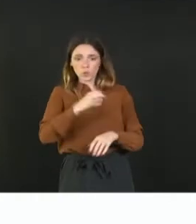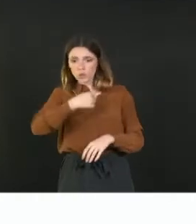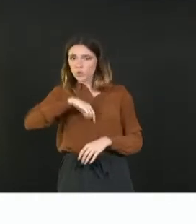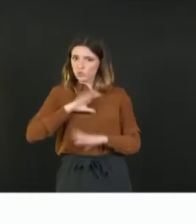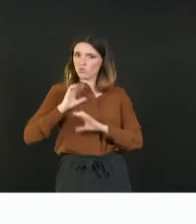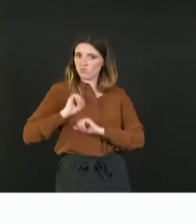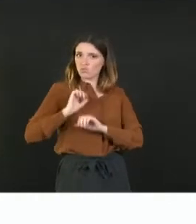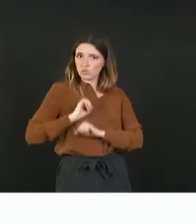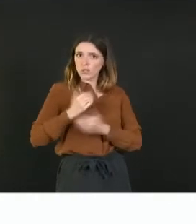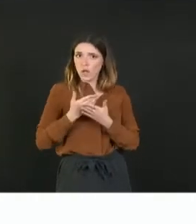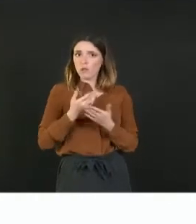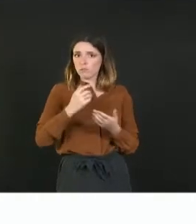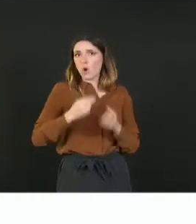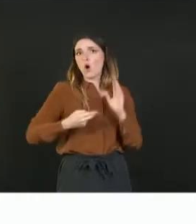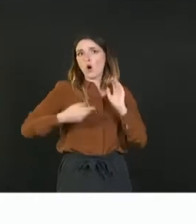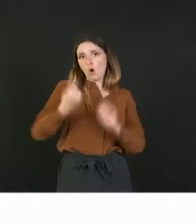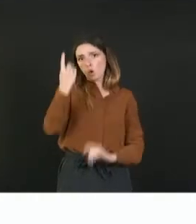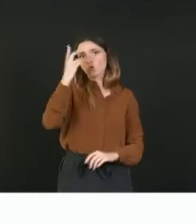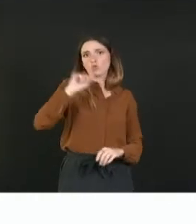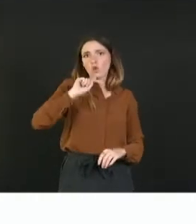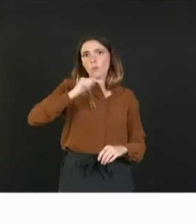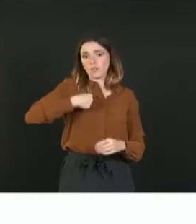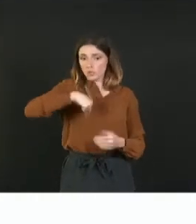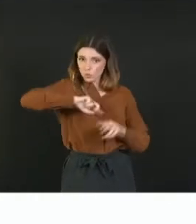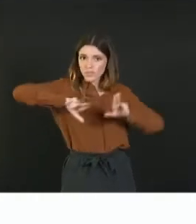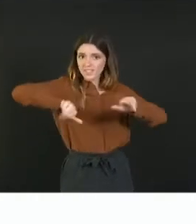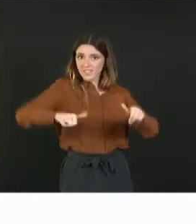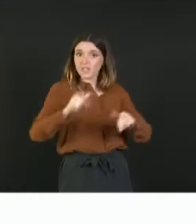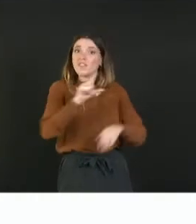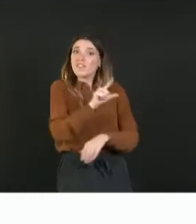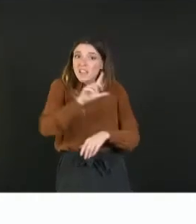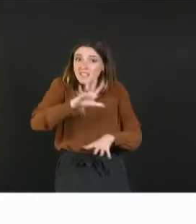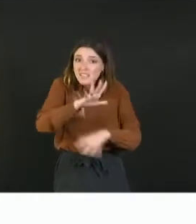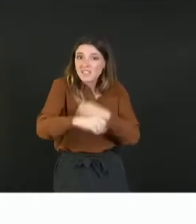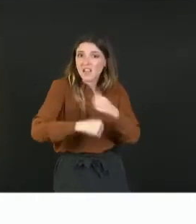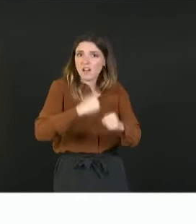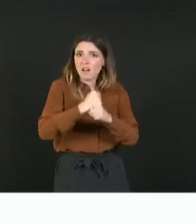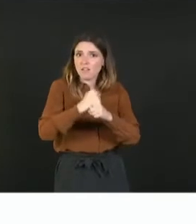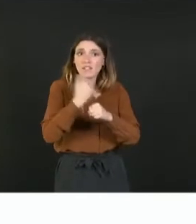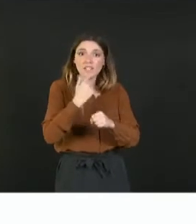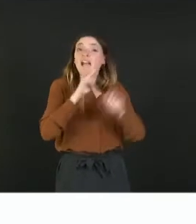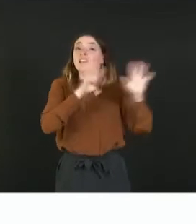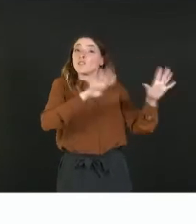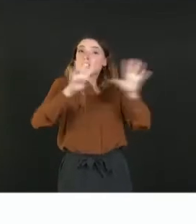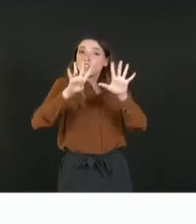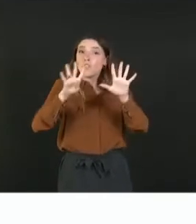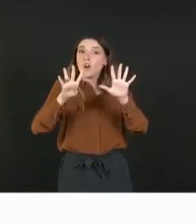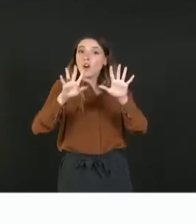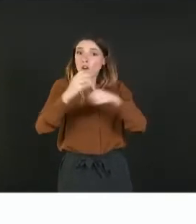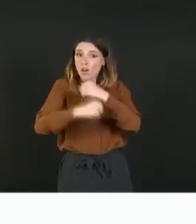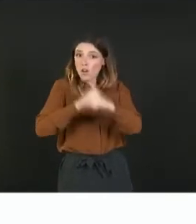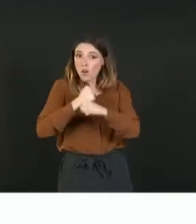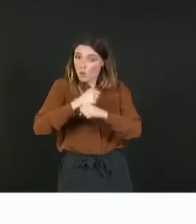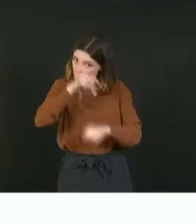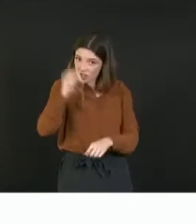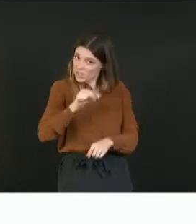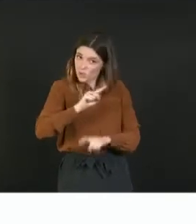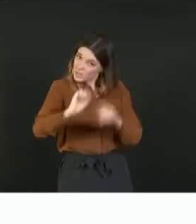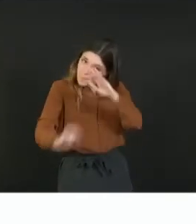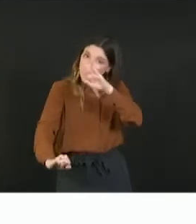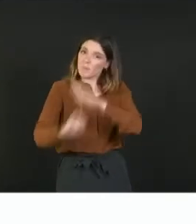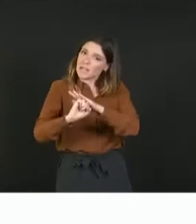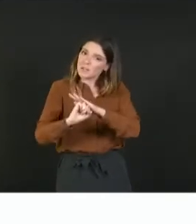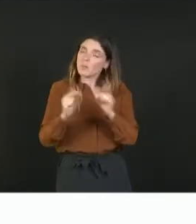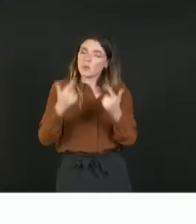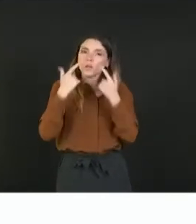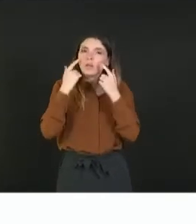de Haute-Normandie, on l'a signée pour 25 ans. Ça dépend, bien entendu, des propriétaires. Mais j'allais dire que c'est une